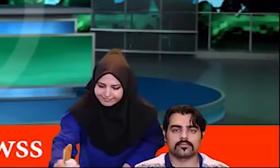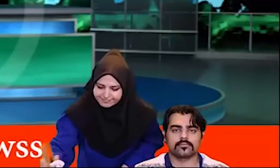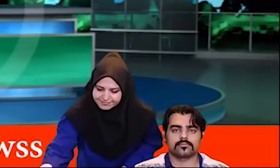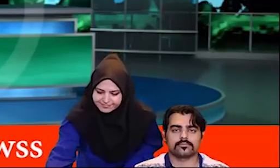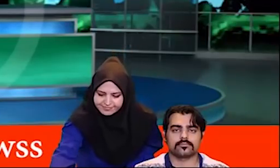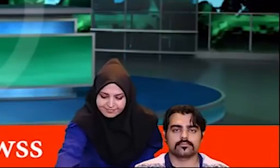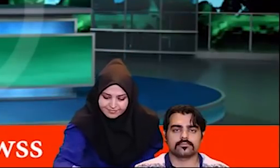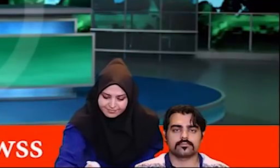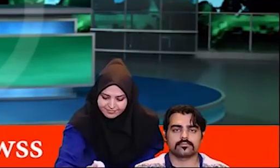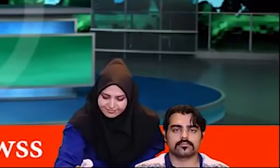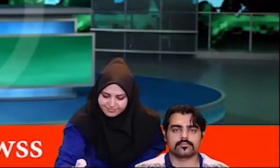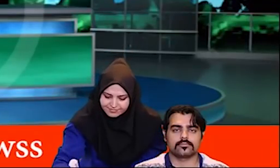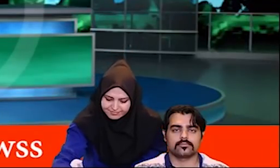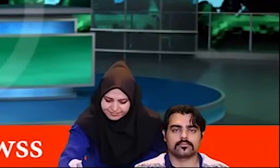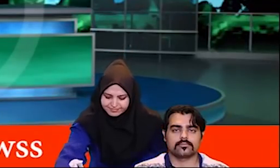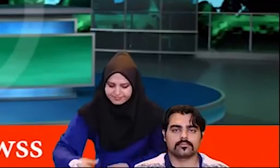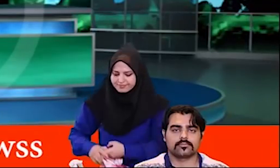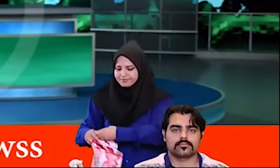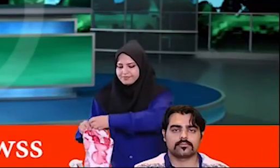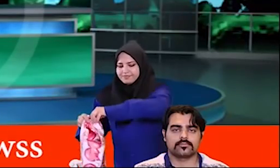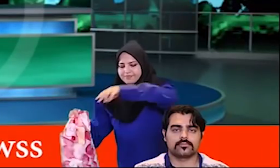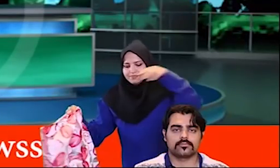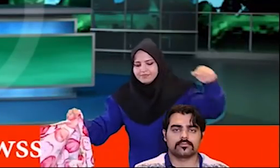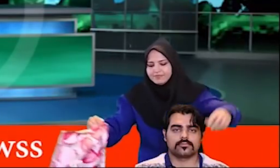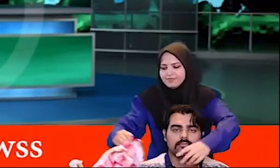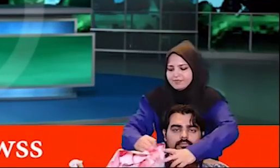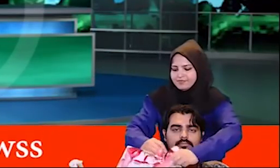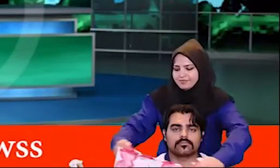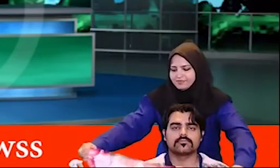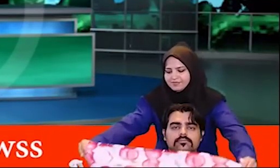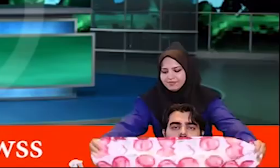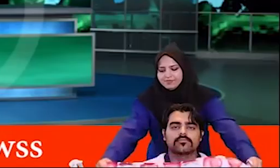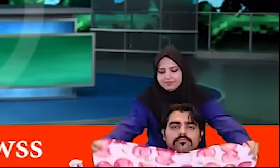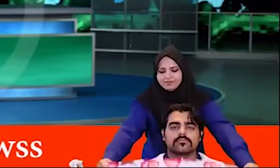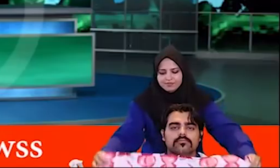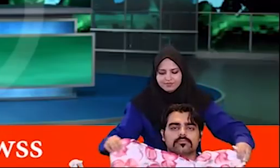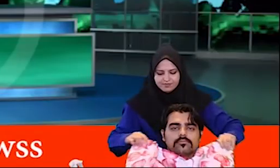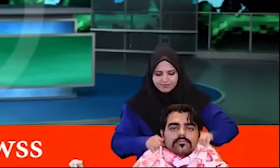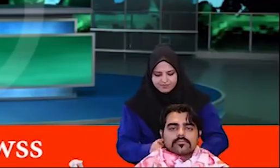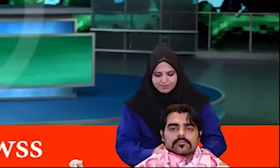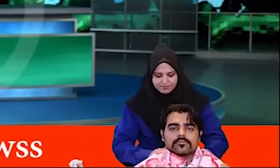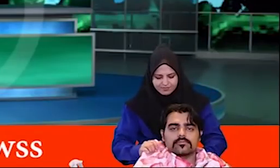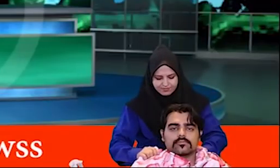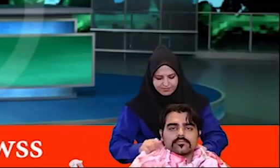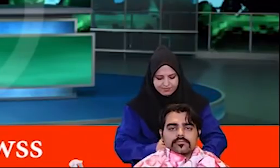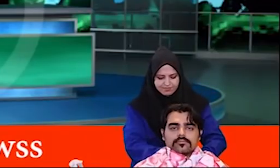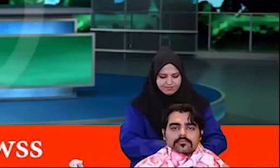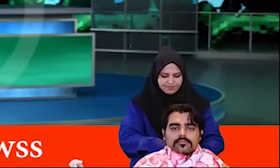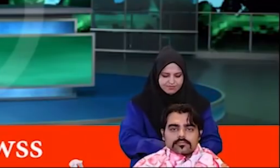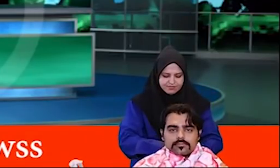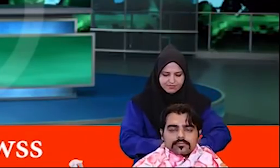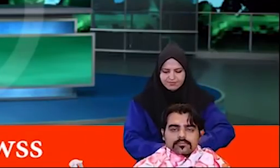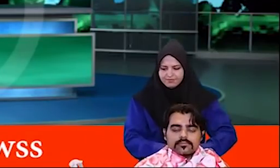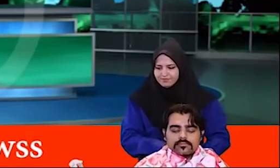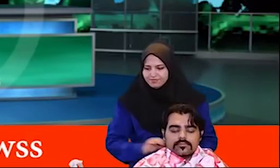باز هم نگاه مدبرانه سانسور و سیما حماسه آفرین شد. در پی دعوت عادل فردوسی پور از فرفری موی